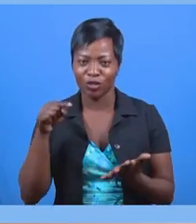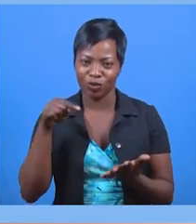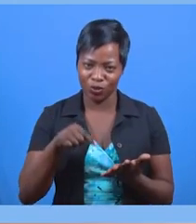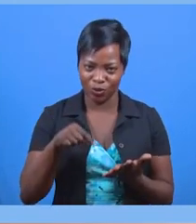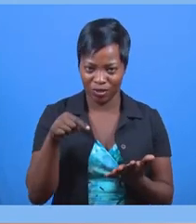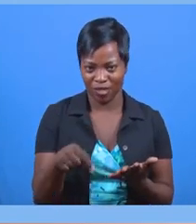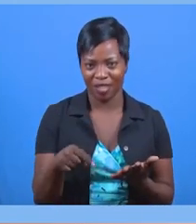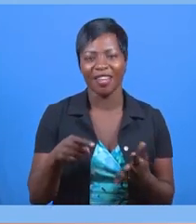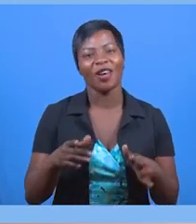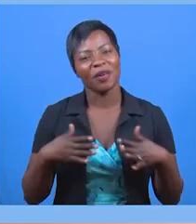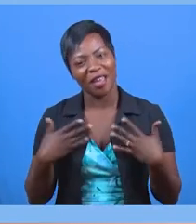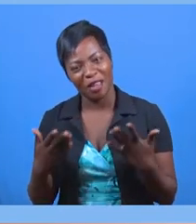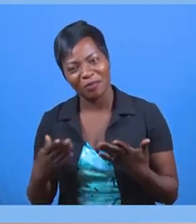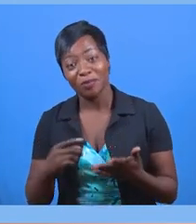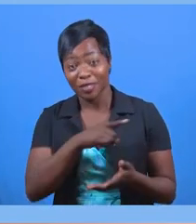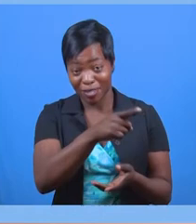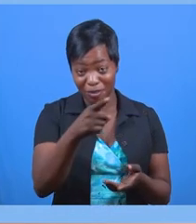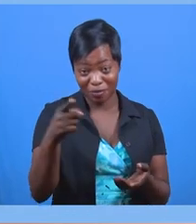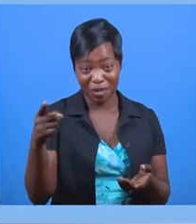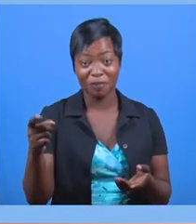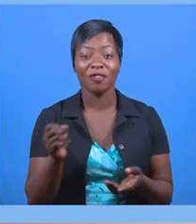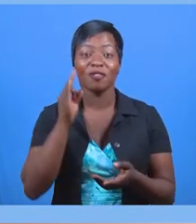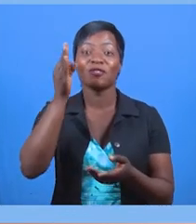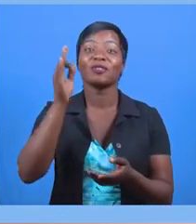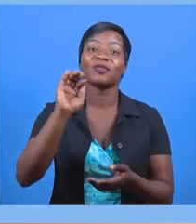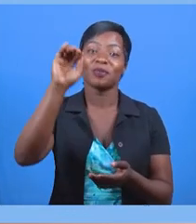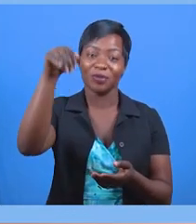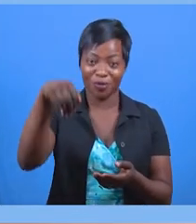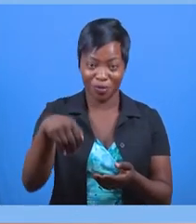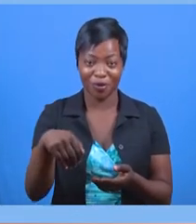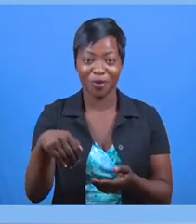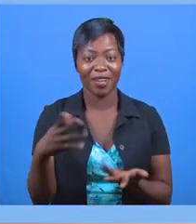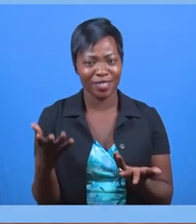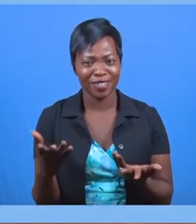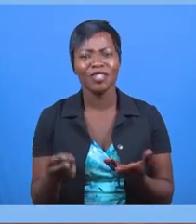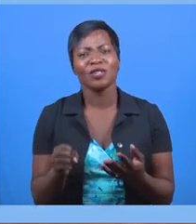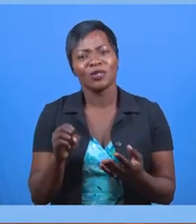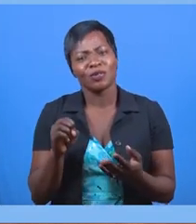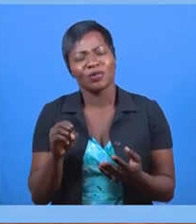imimi ndimi nyika ya mangwana, ya kuzenda kunyika tsaru nai.